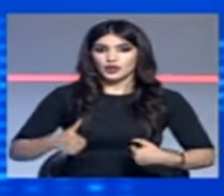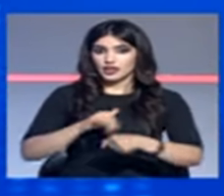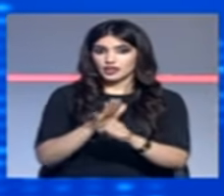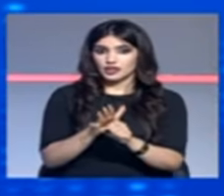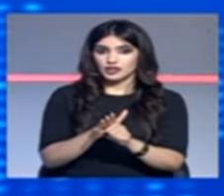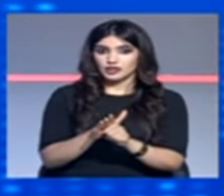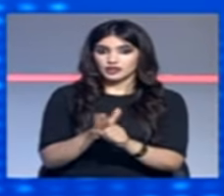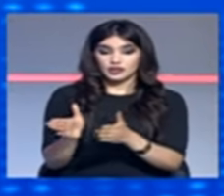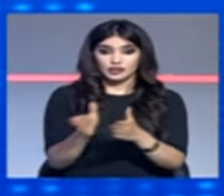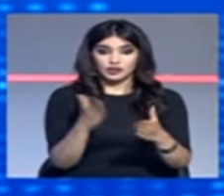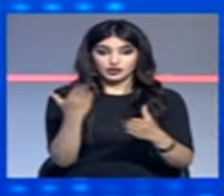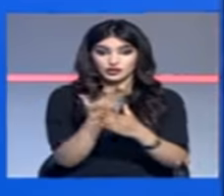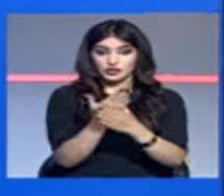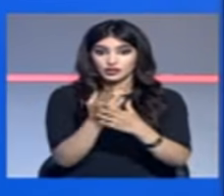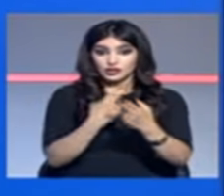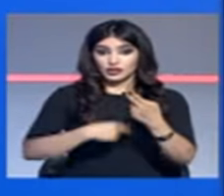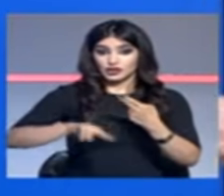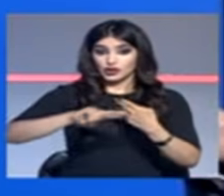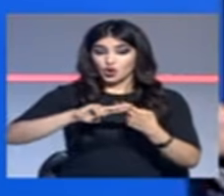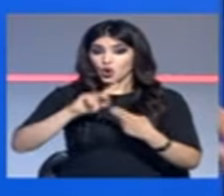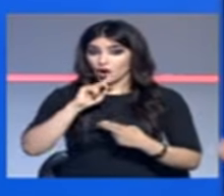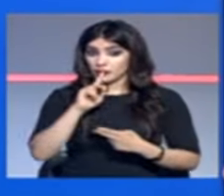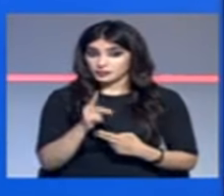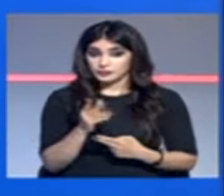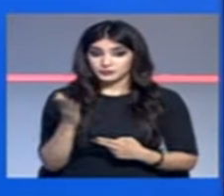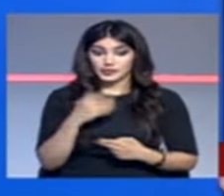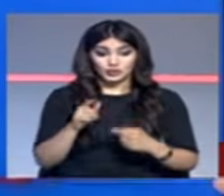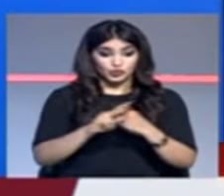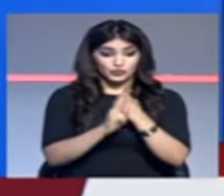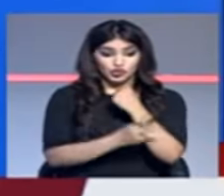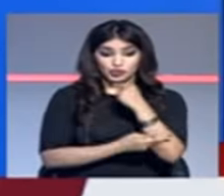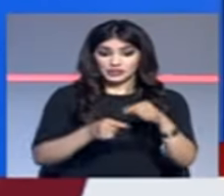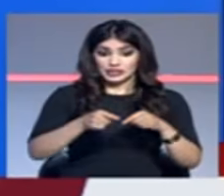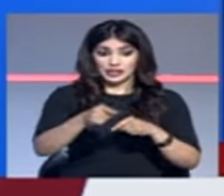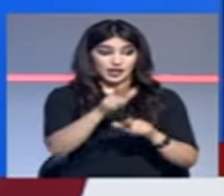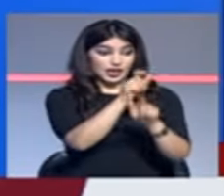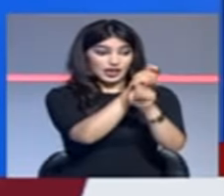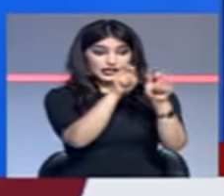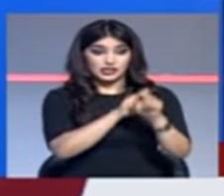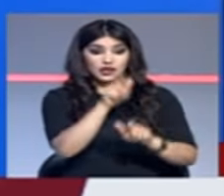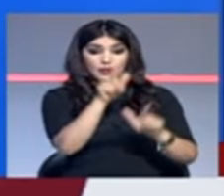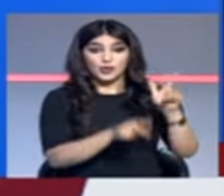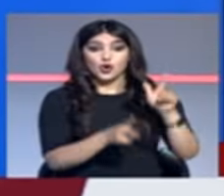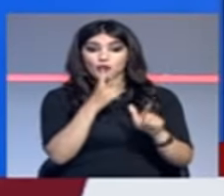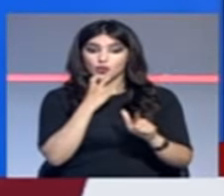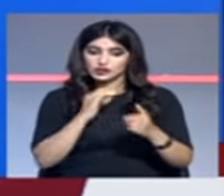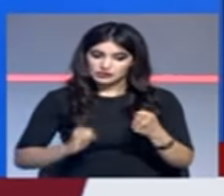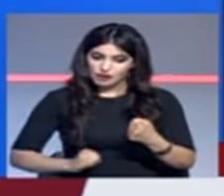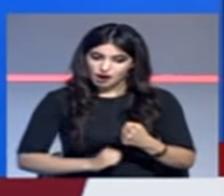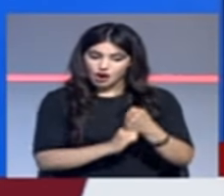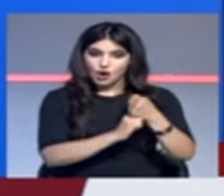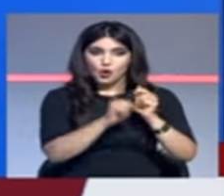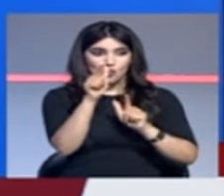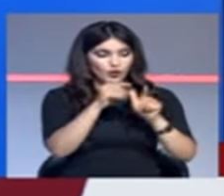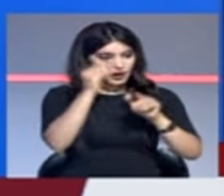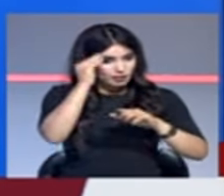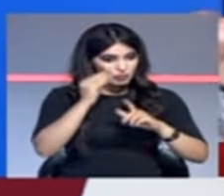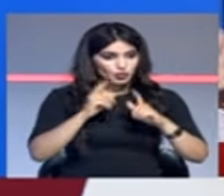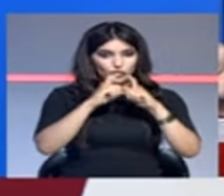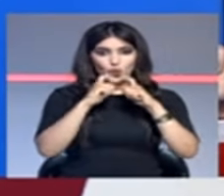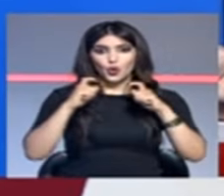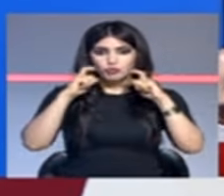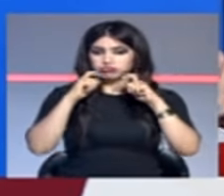الوبائي انا واللي باش يعملوا التونسي في الجمعتين الجايين اذا التونسي عاوننا